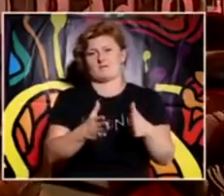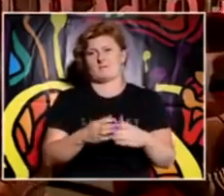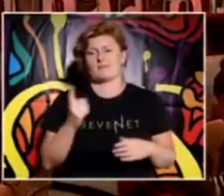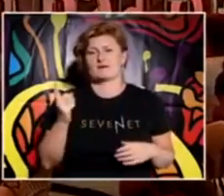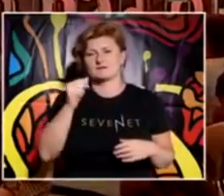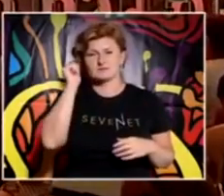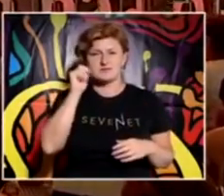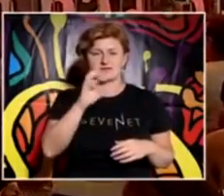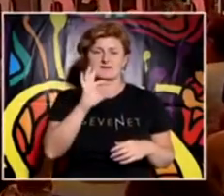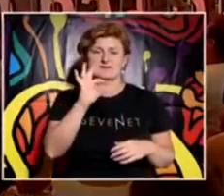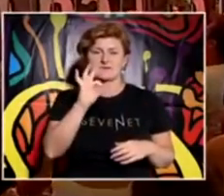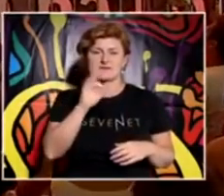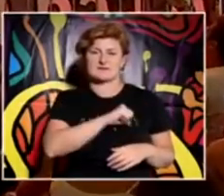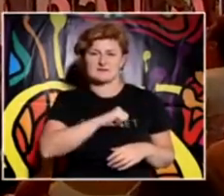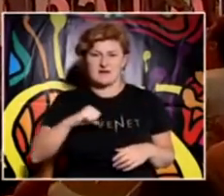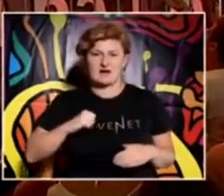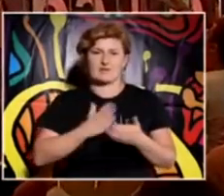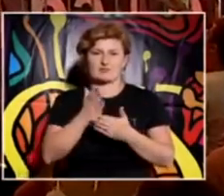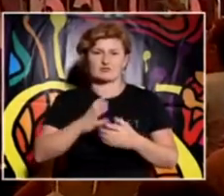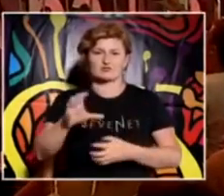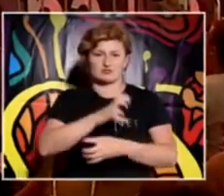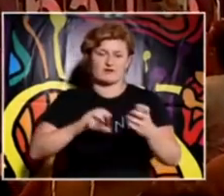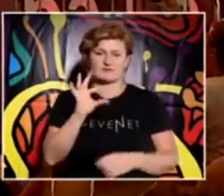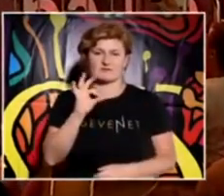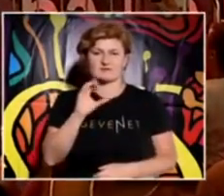świat, Sabina Lawrów!